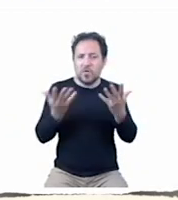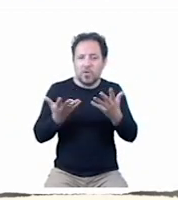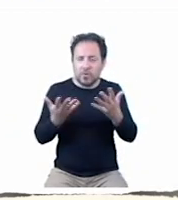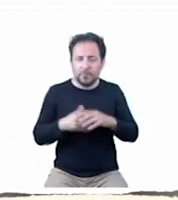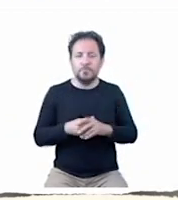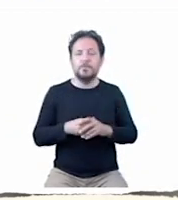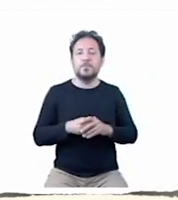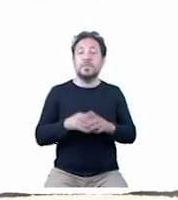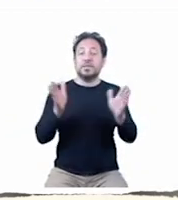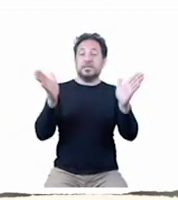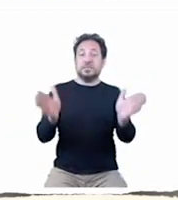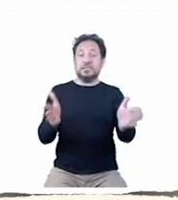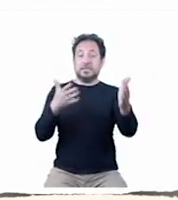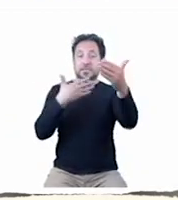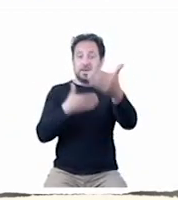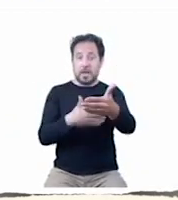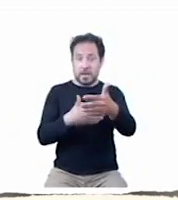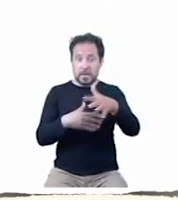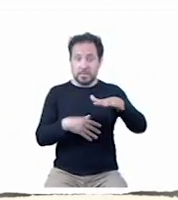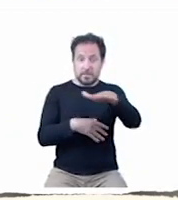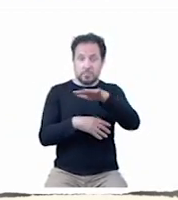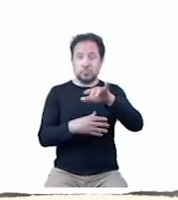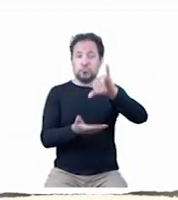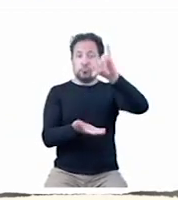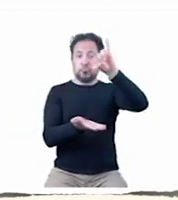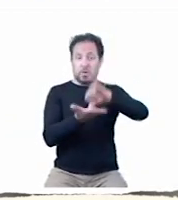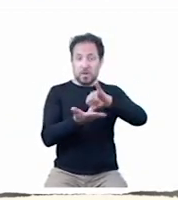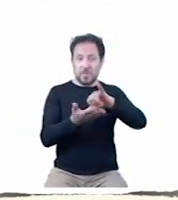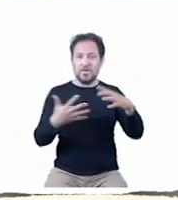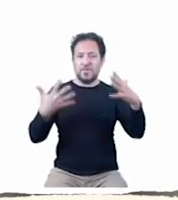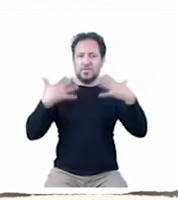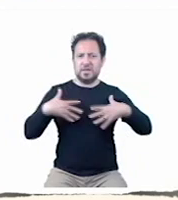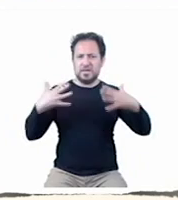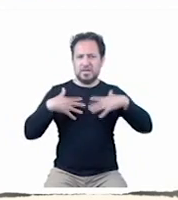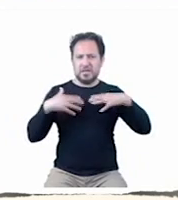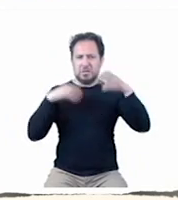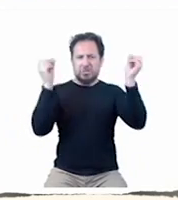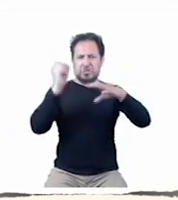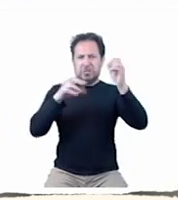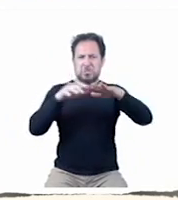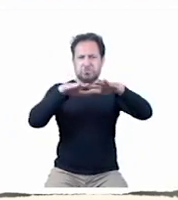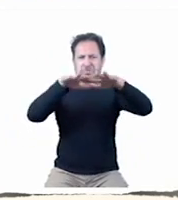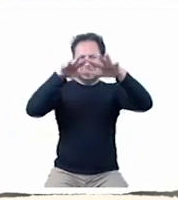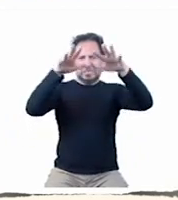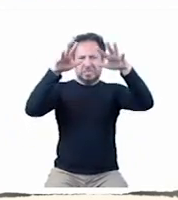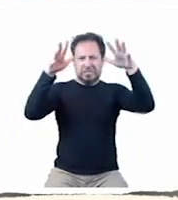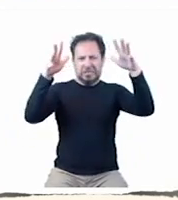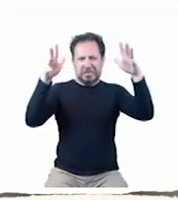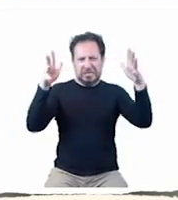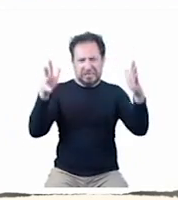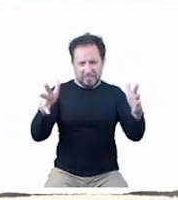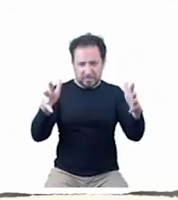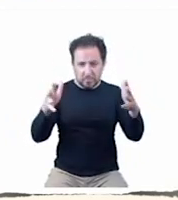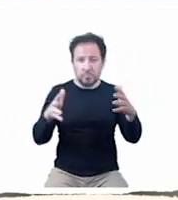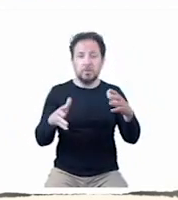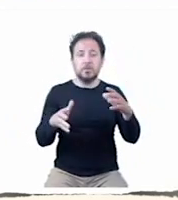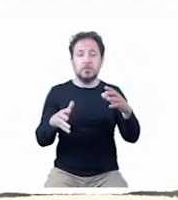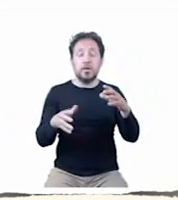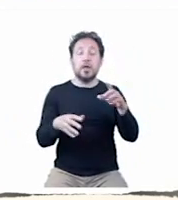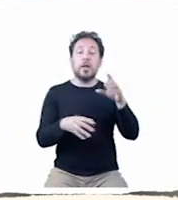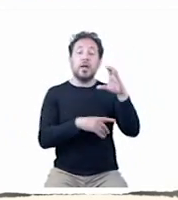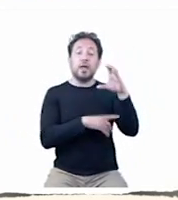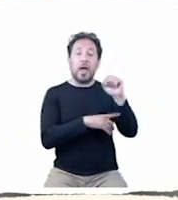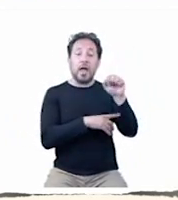una montagna di vestitini al centro della stanza sul pavimento. Uno di loro prese